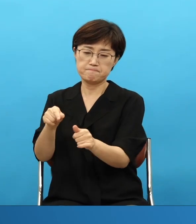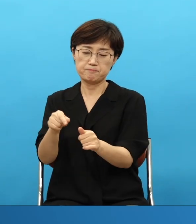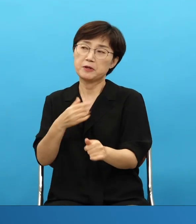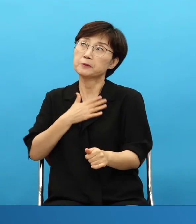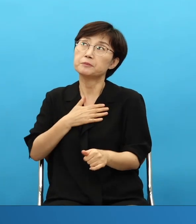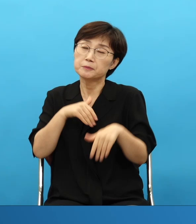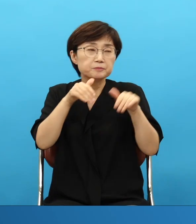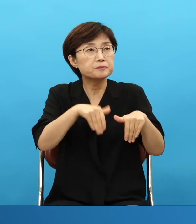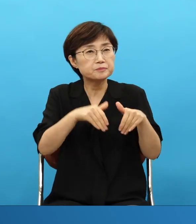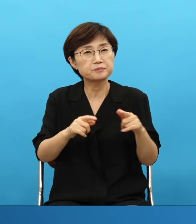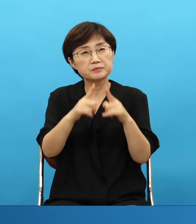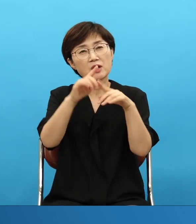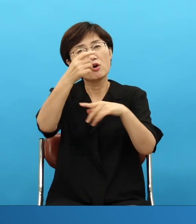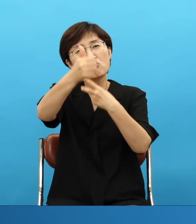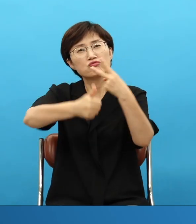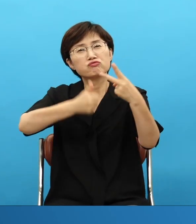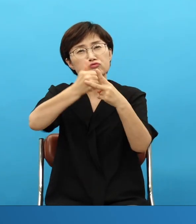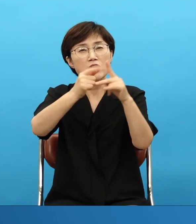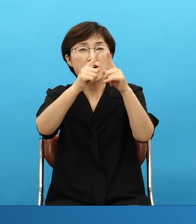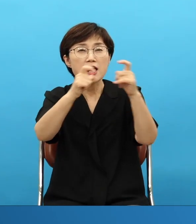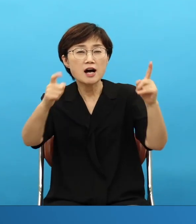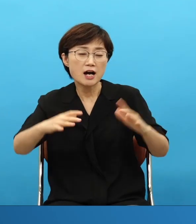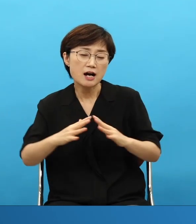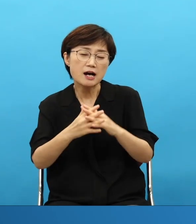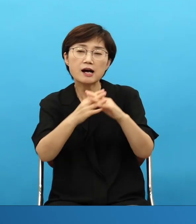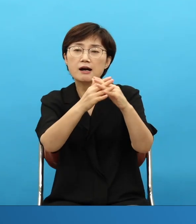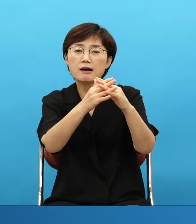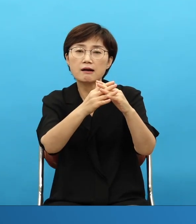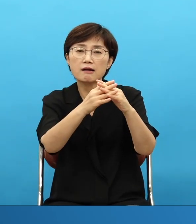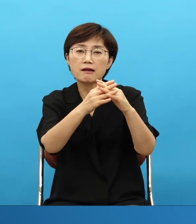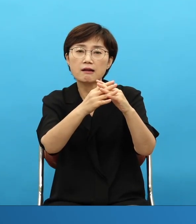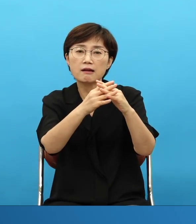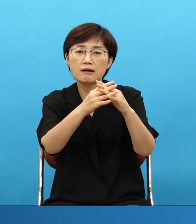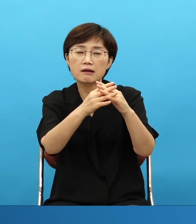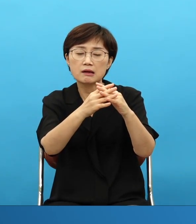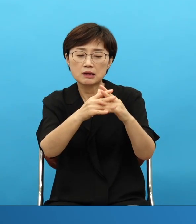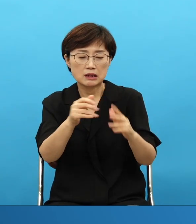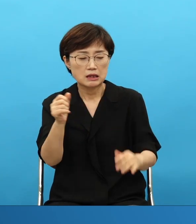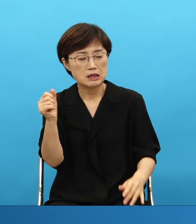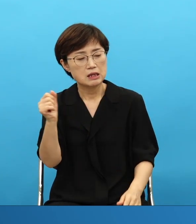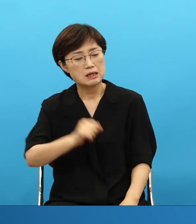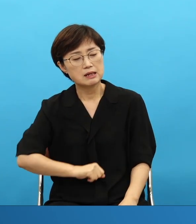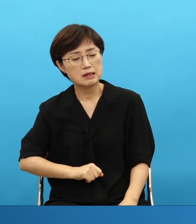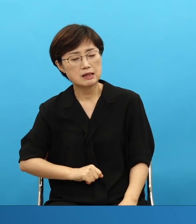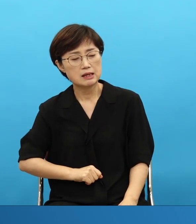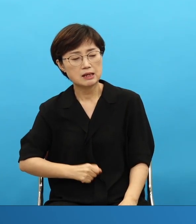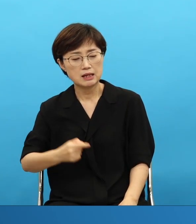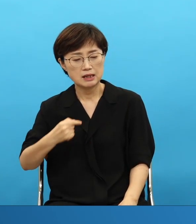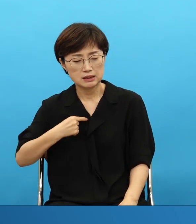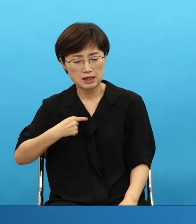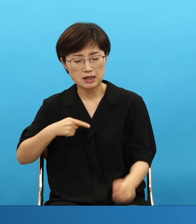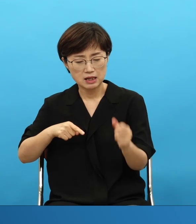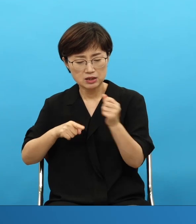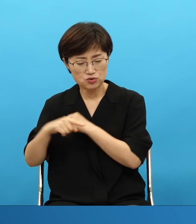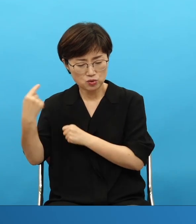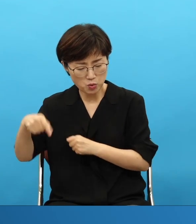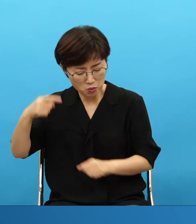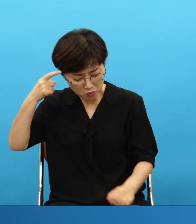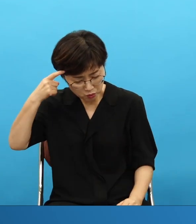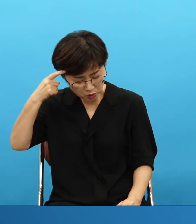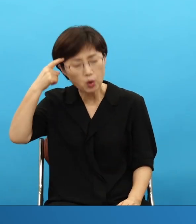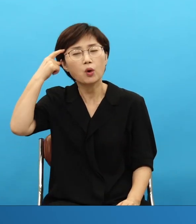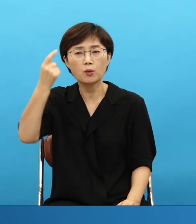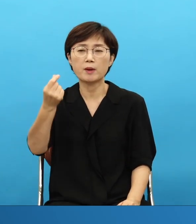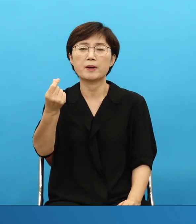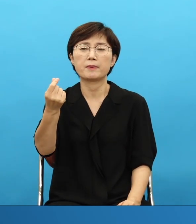the world and the Israelites. 그래 영안이 열려야 돼. 이유를 알아야 되는 거예요. You must open your spiritual eyes. You must know the reason. 세계교회 문 닫고